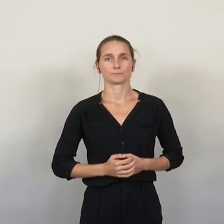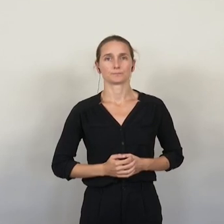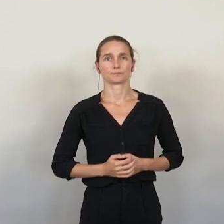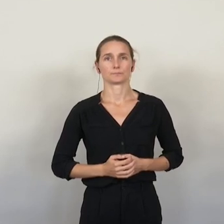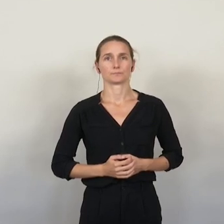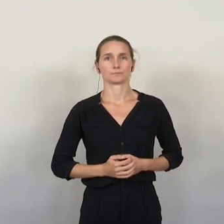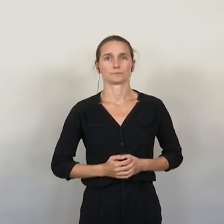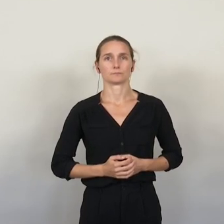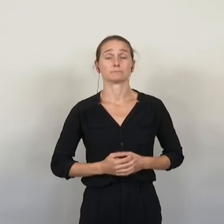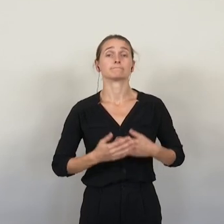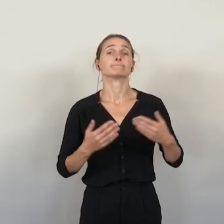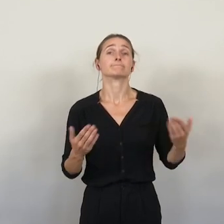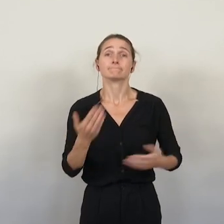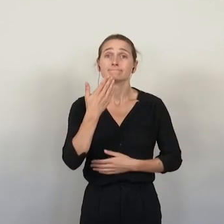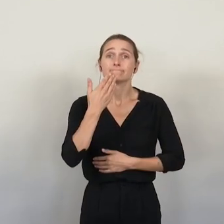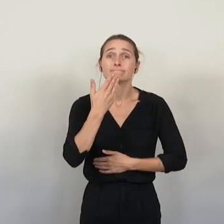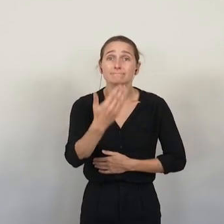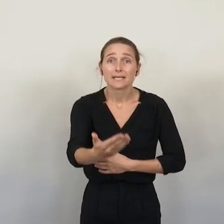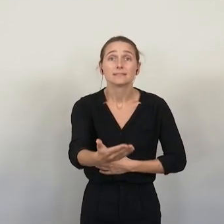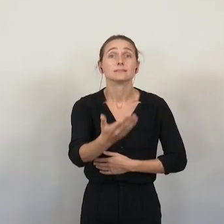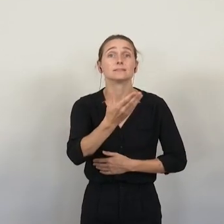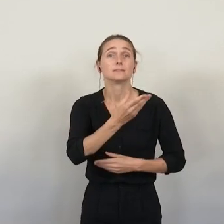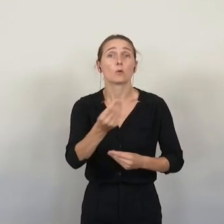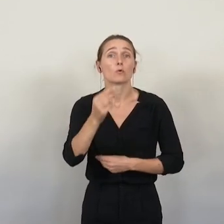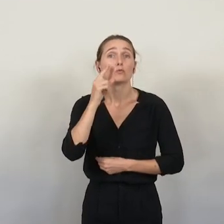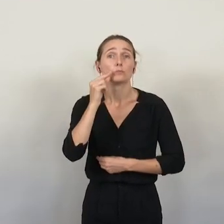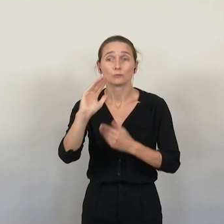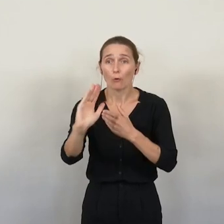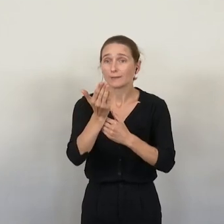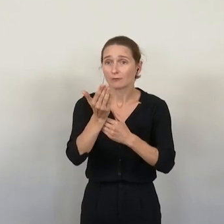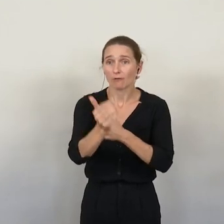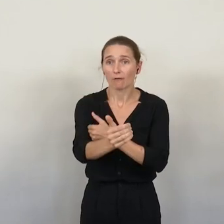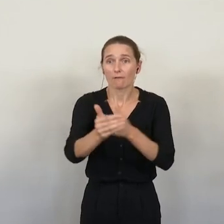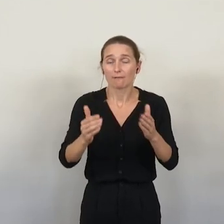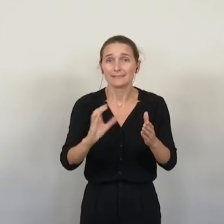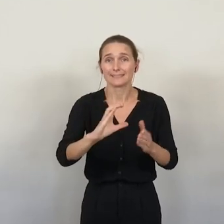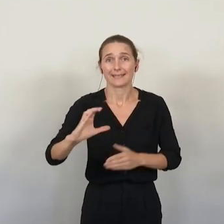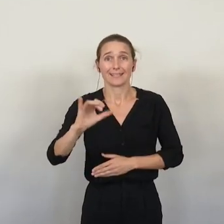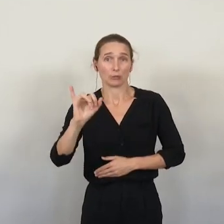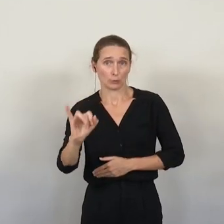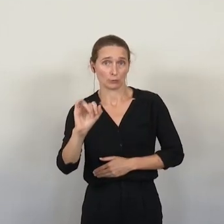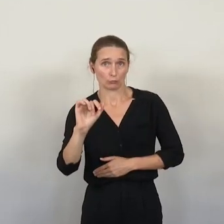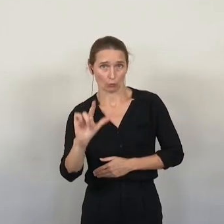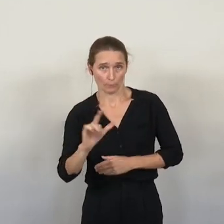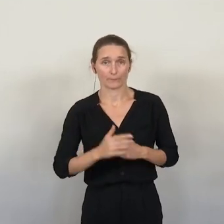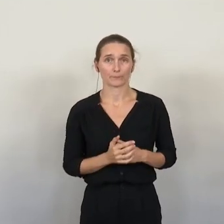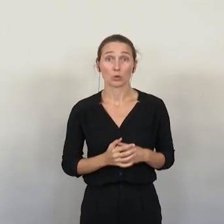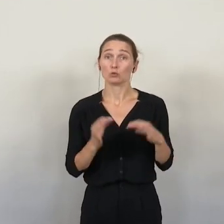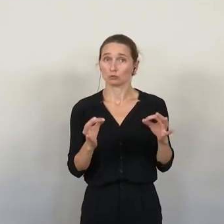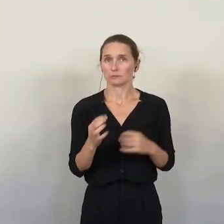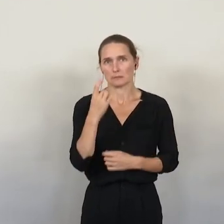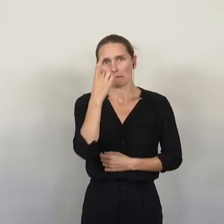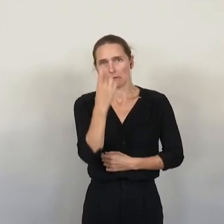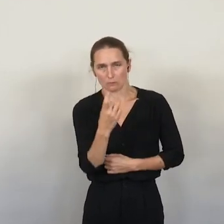question merci beaucoup Monsieur le Représentant du CCI 2 c'est effectivement une question qui